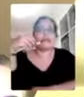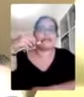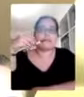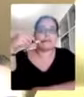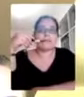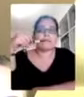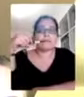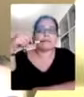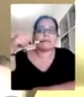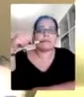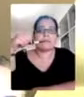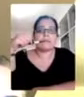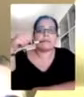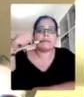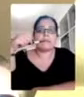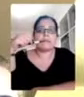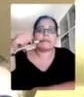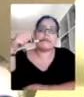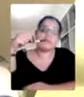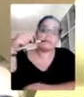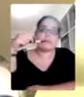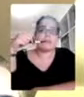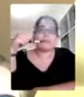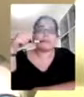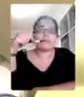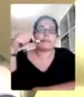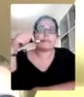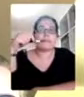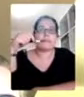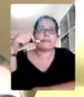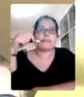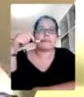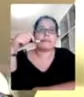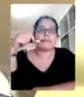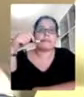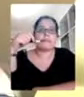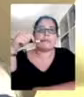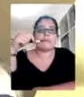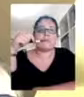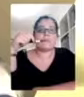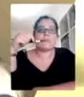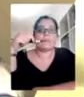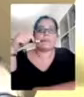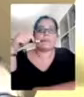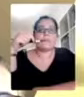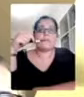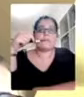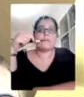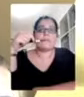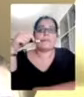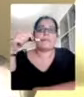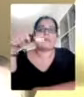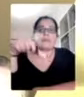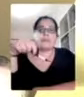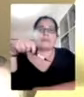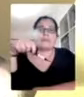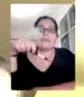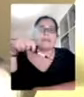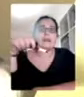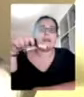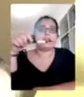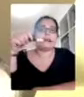düşünüyorum. Bir nevi artık bazı şeyler refleks haline geldiği zaman artık o alışkanlığın oturmuş olduğu anlamına